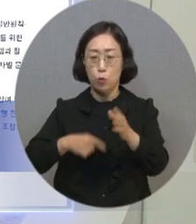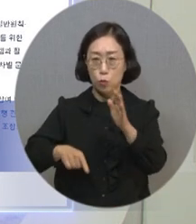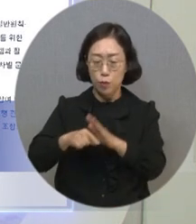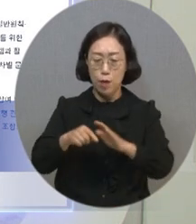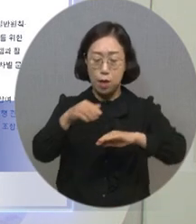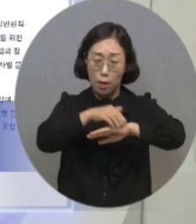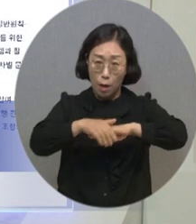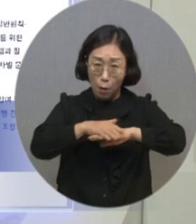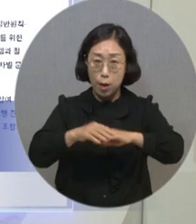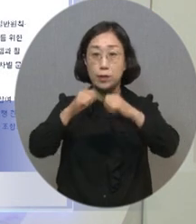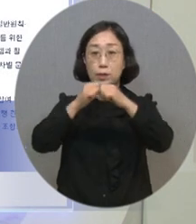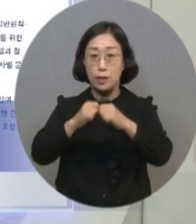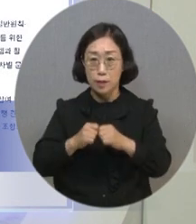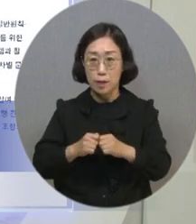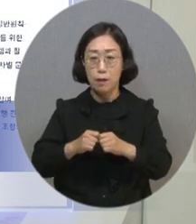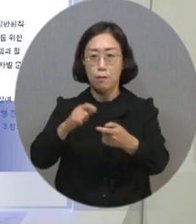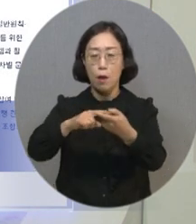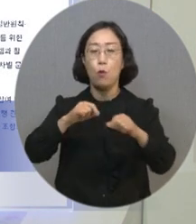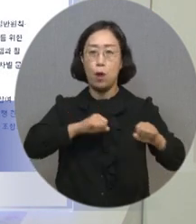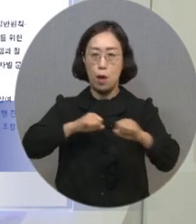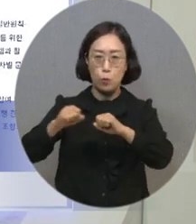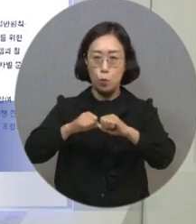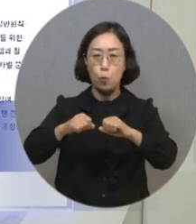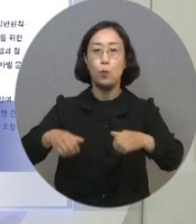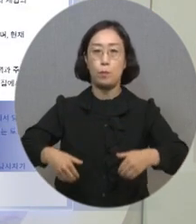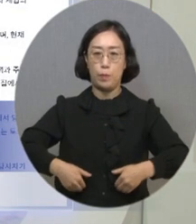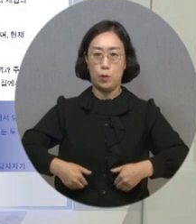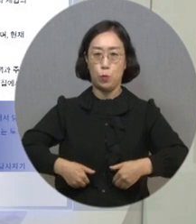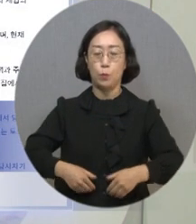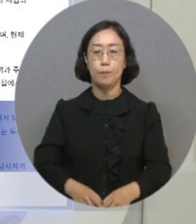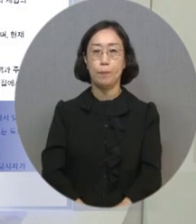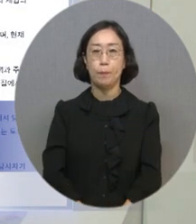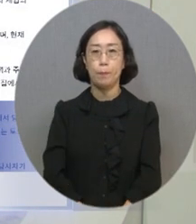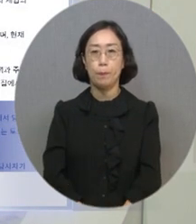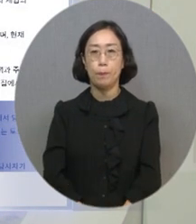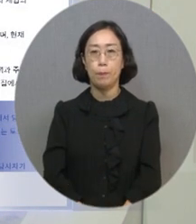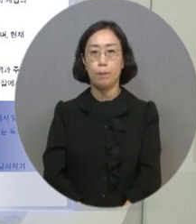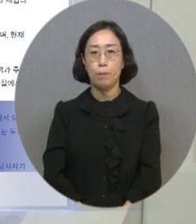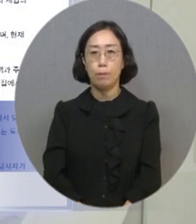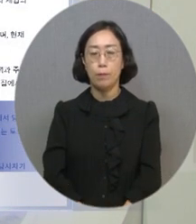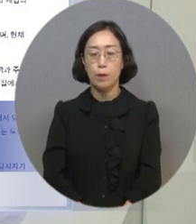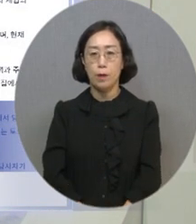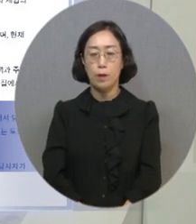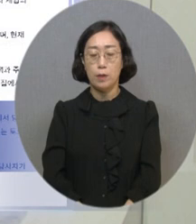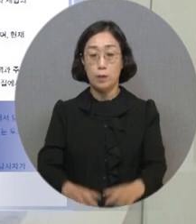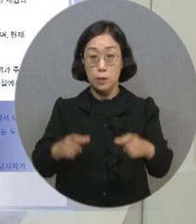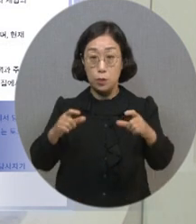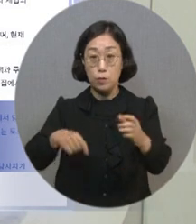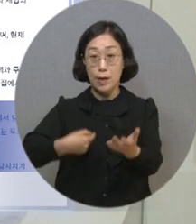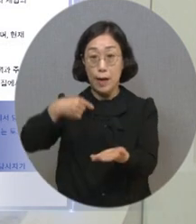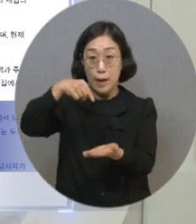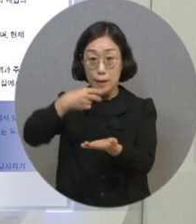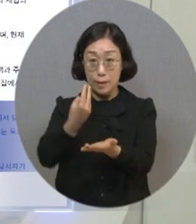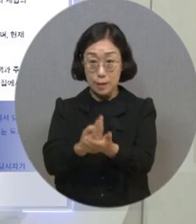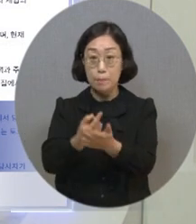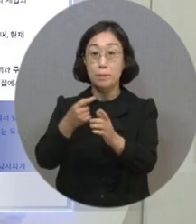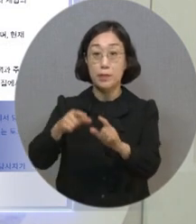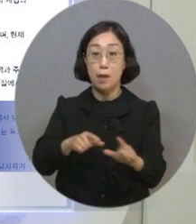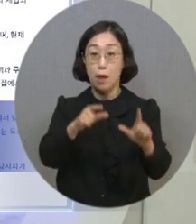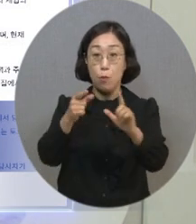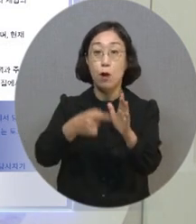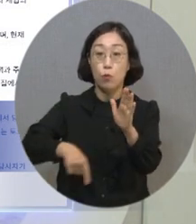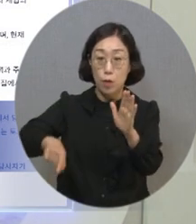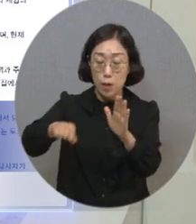수립하고 실천에 나가야 할 것입니다 다음 소식입니다 지역 사회 자립을 희망하는 장애인에게이